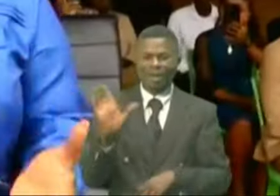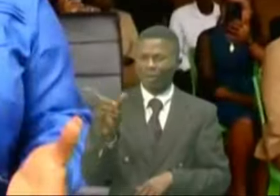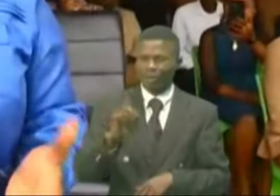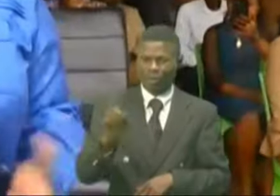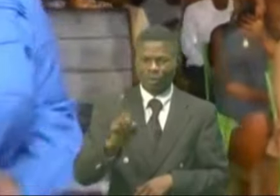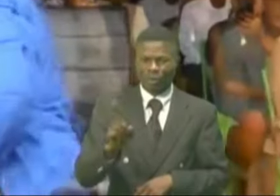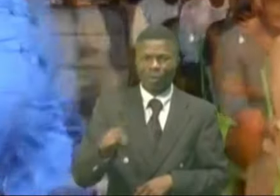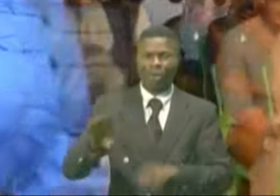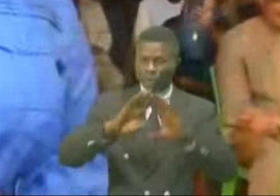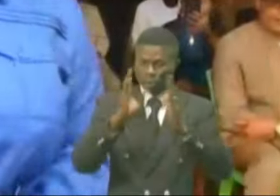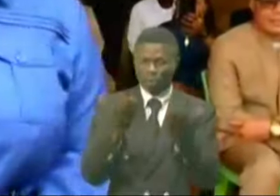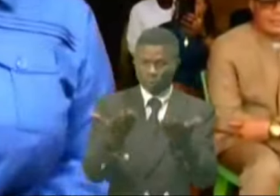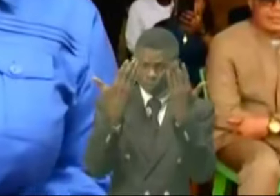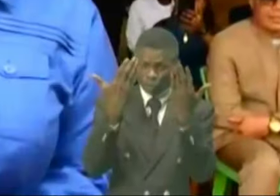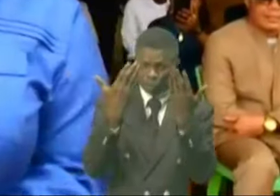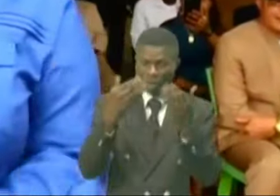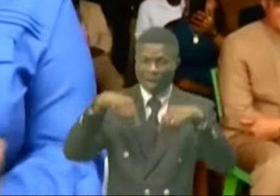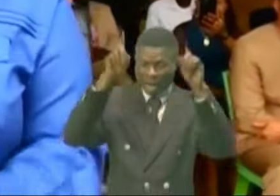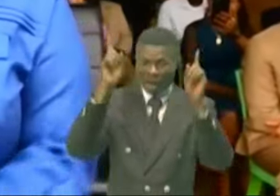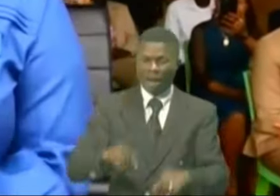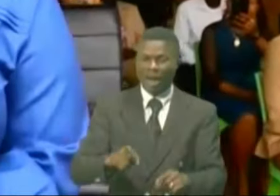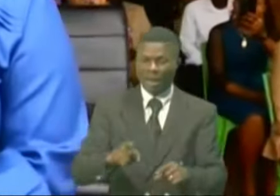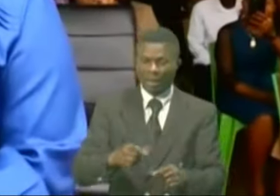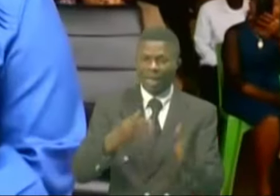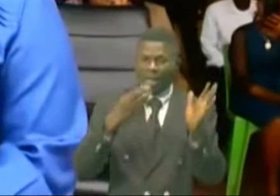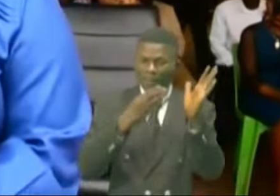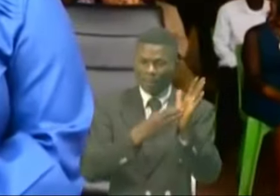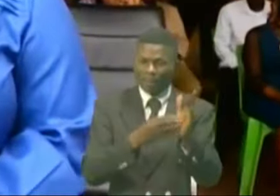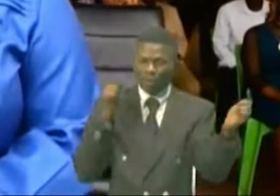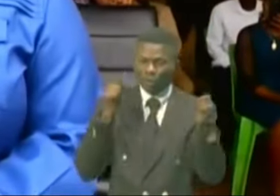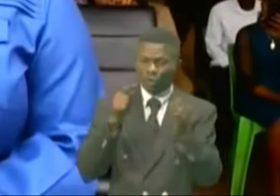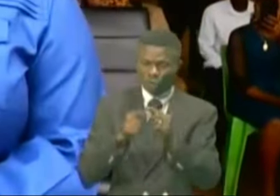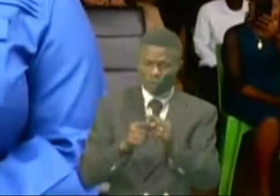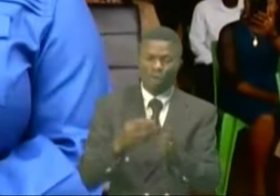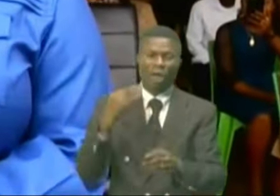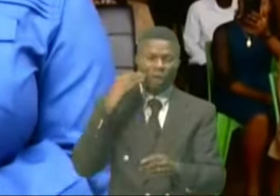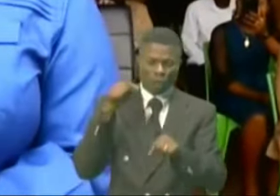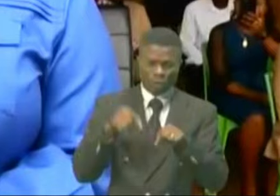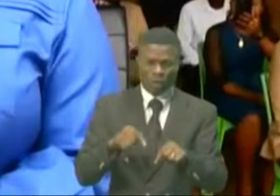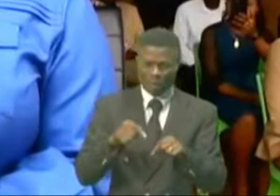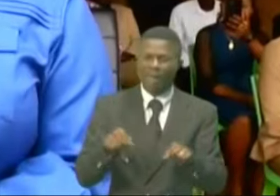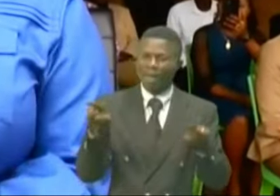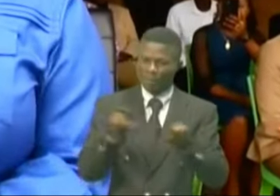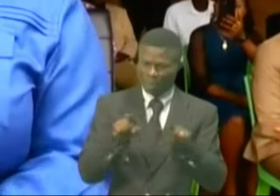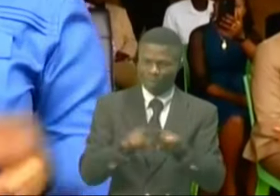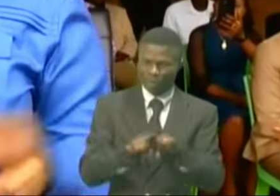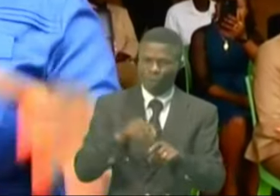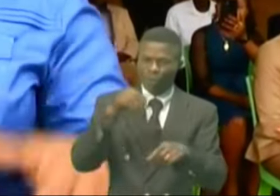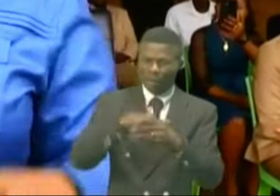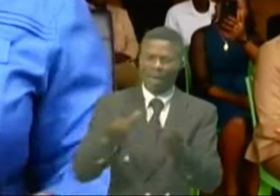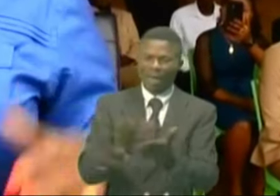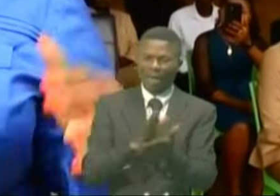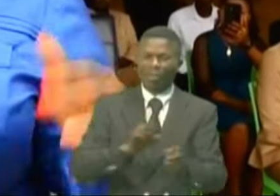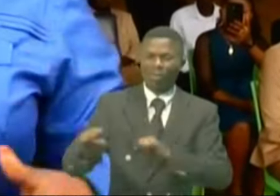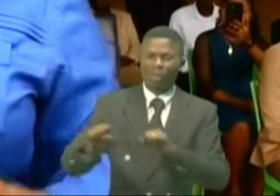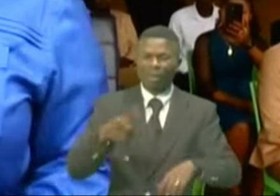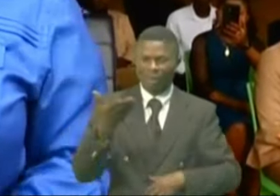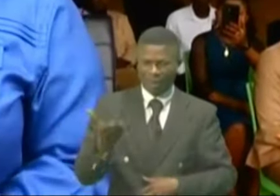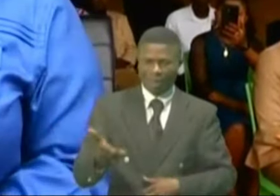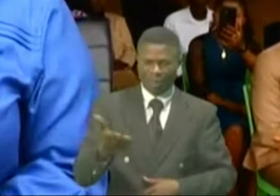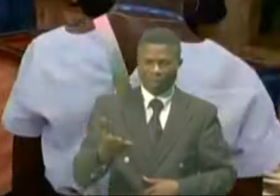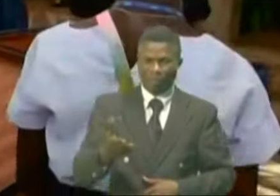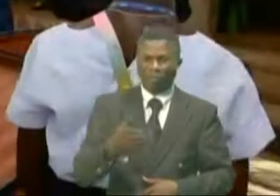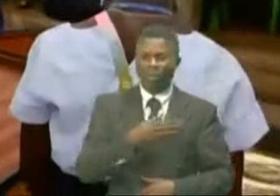que vous avez appris pendant toute l'année à l'école, c'est ce que vous trouverez sur ces papiers. La première citoyenne de la province du Maïndombe promet